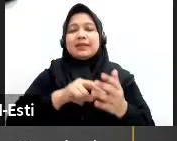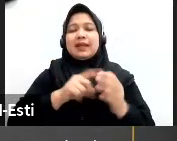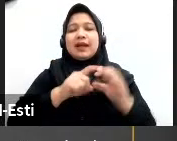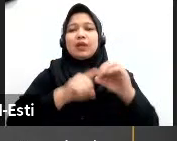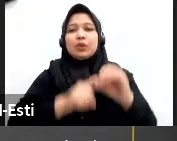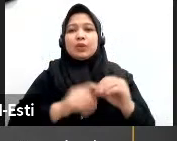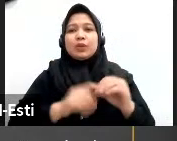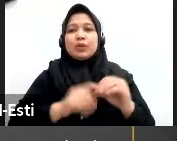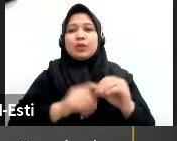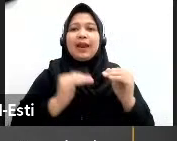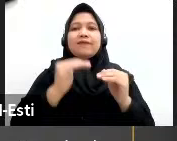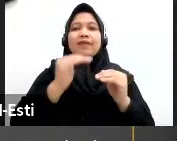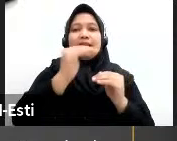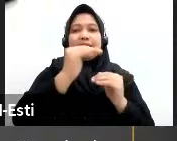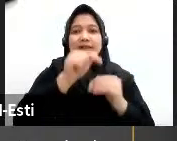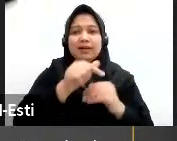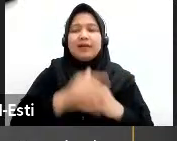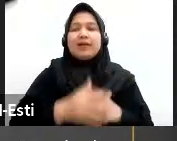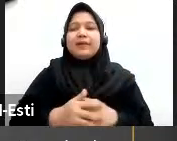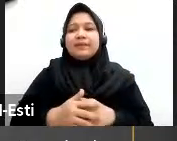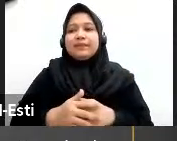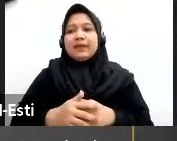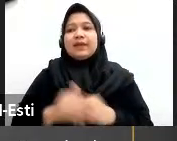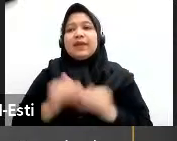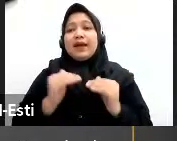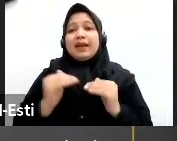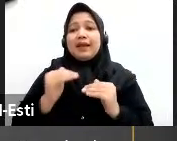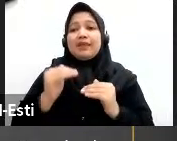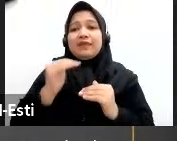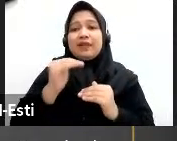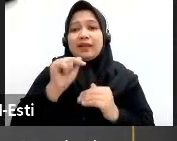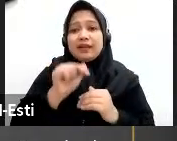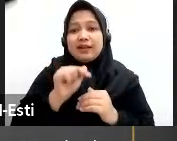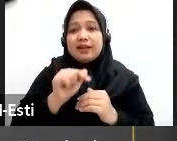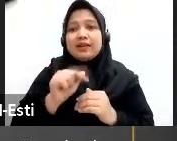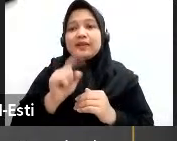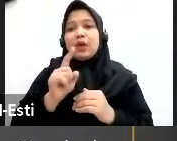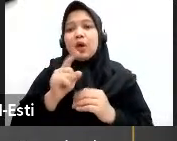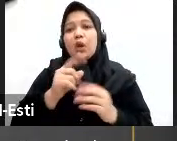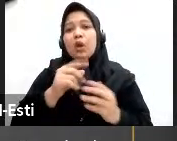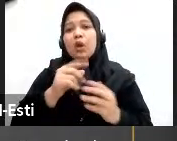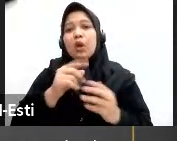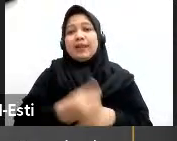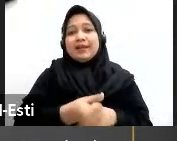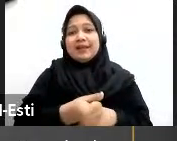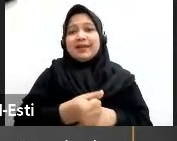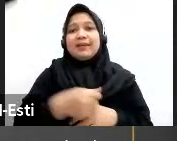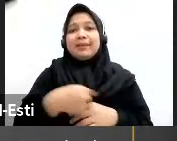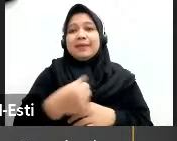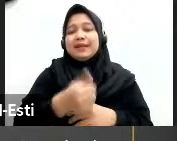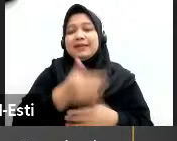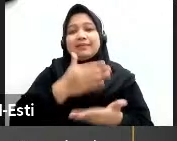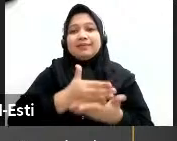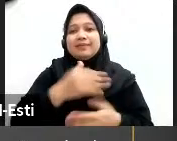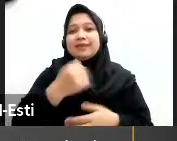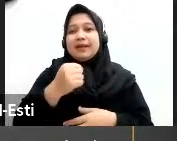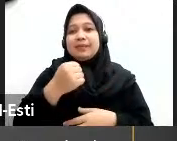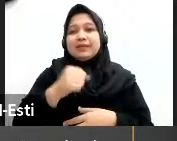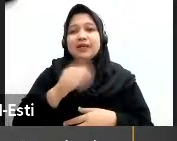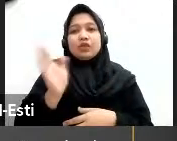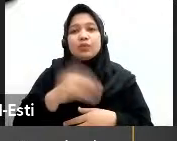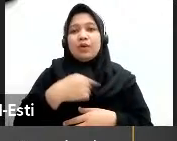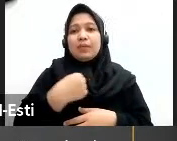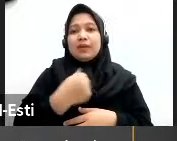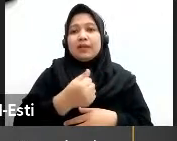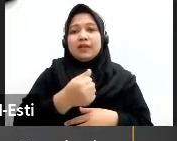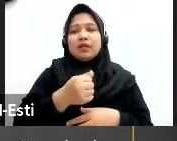mungkin apa namanya leveling up ini memang segera koleksi pembeli tidak bisa dibatasi Ya semua pembeli boleh membeli